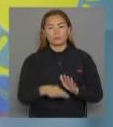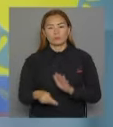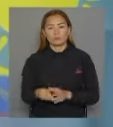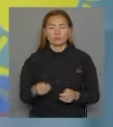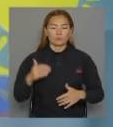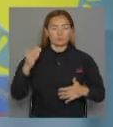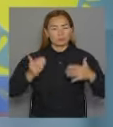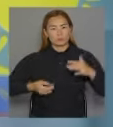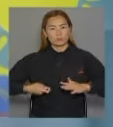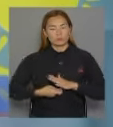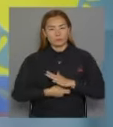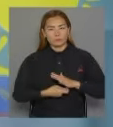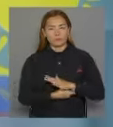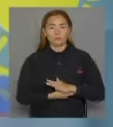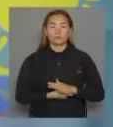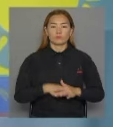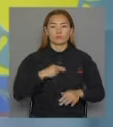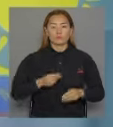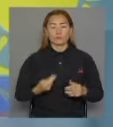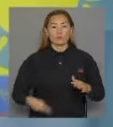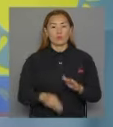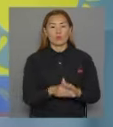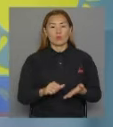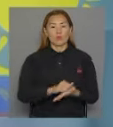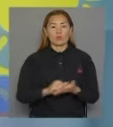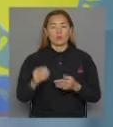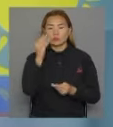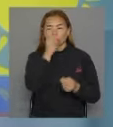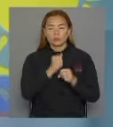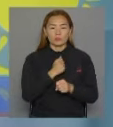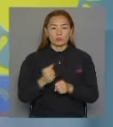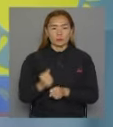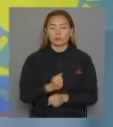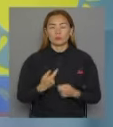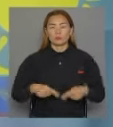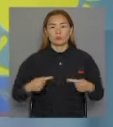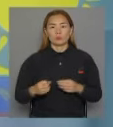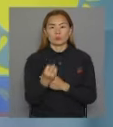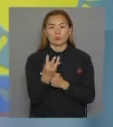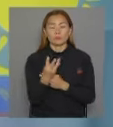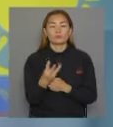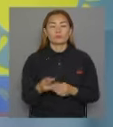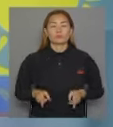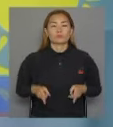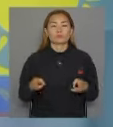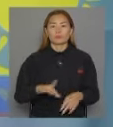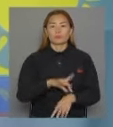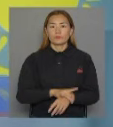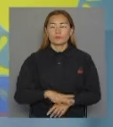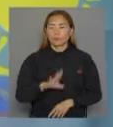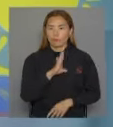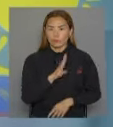лауазымдық өкілеттілігін теріс пайдалану, парақорлық, қызметтік жалғандық жасау деректері бойынша 13 сыбайлас жемқорлық қылмыстары